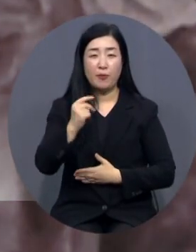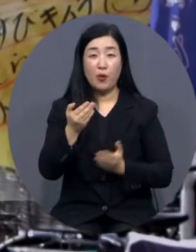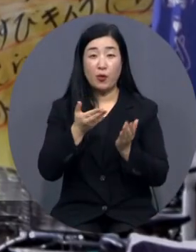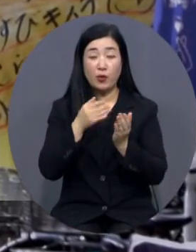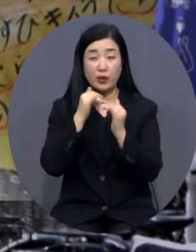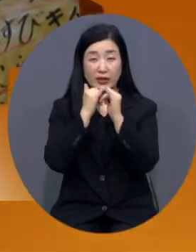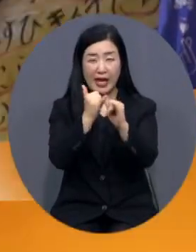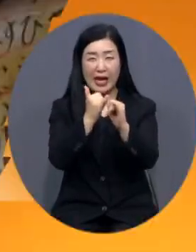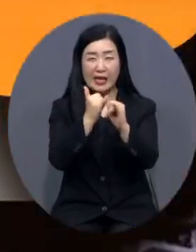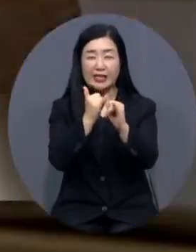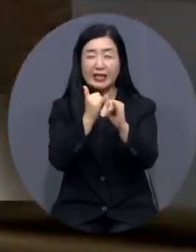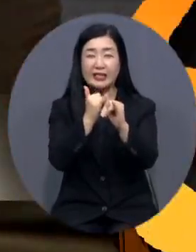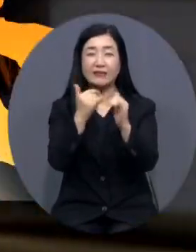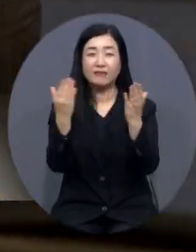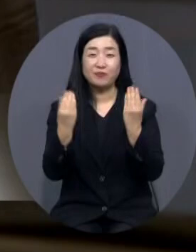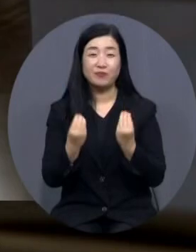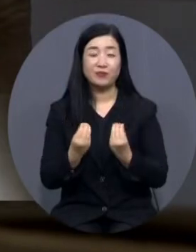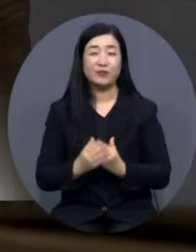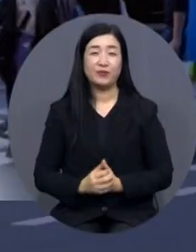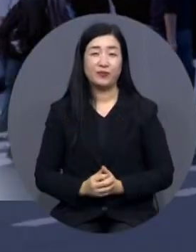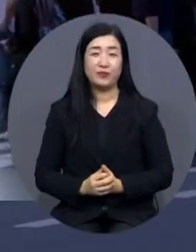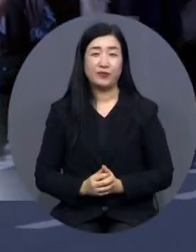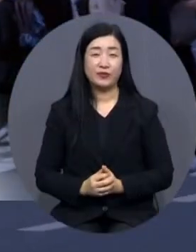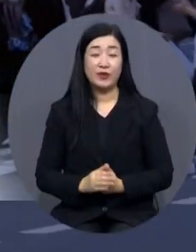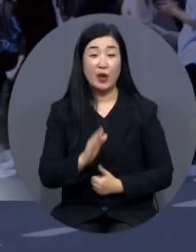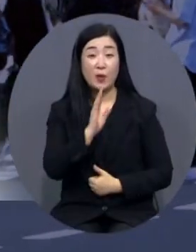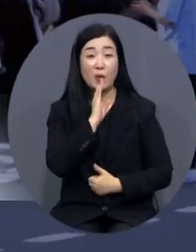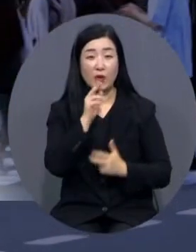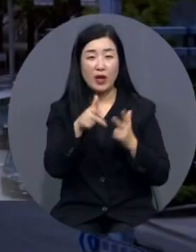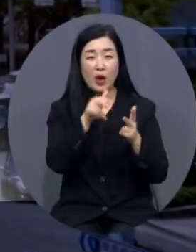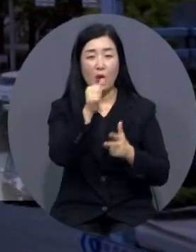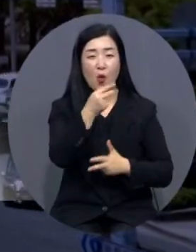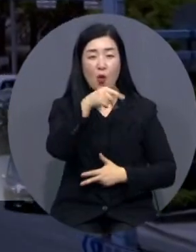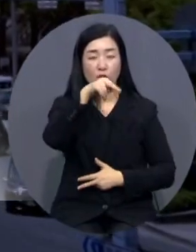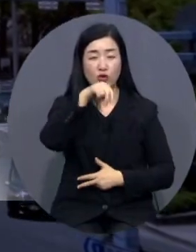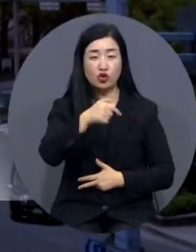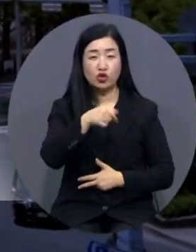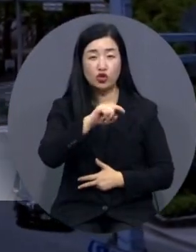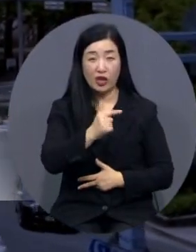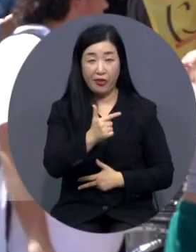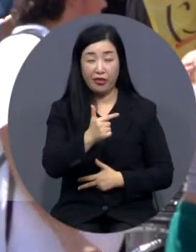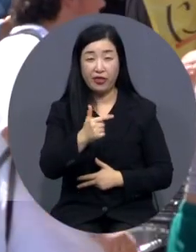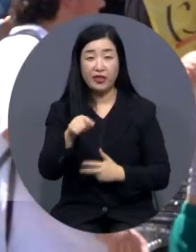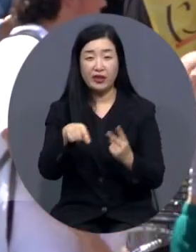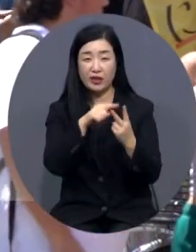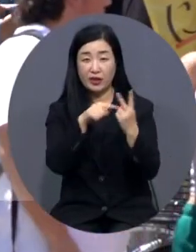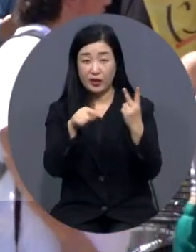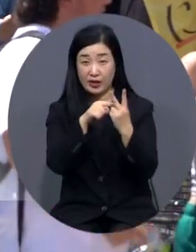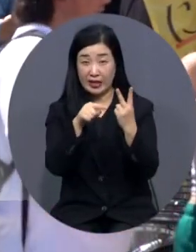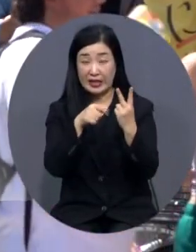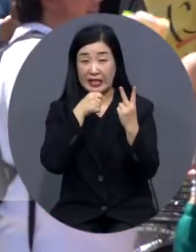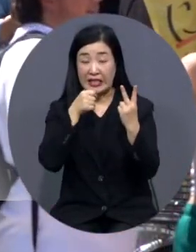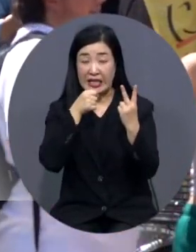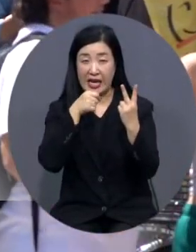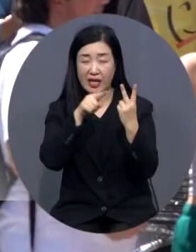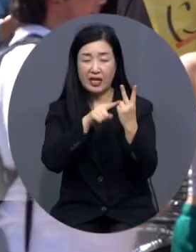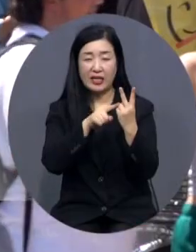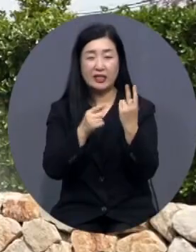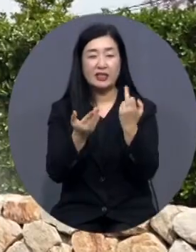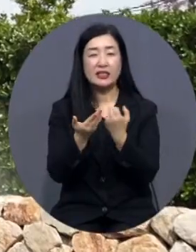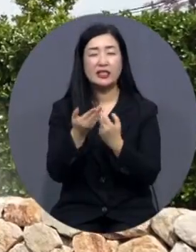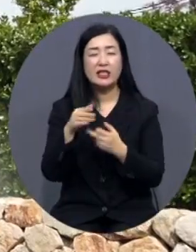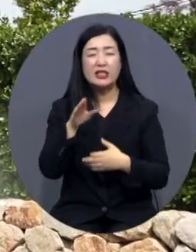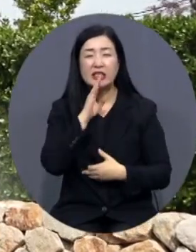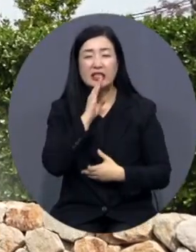부문 우수상을 수상했습니다. 본사 홍수연, 김승범 기자가 제작 보도한 이 기획 뉴스는 제1